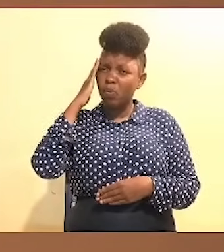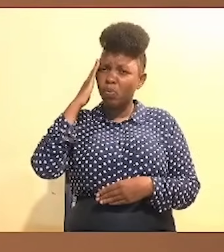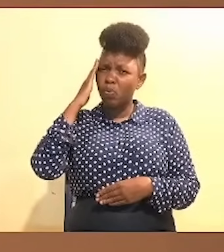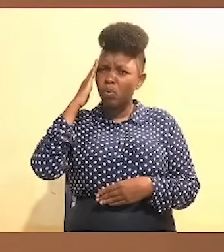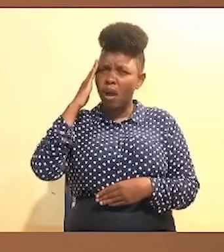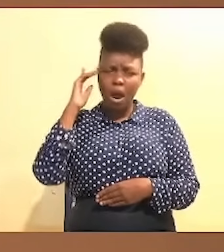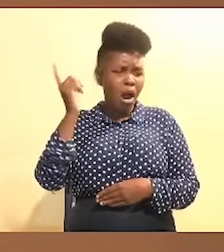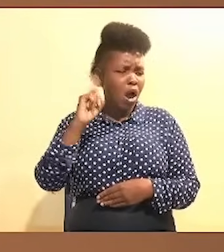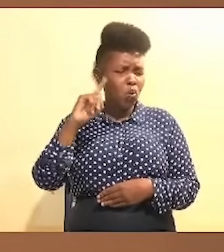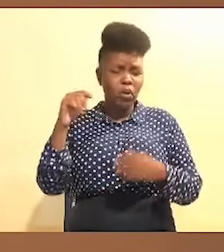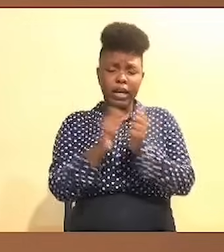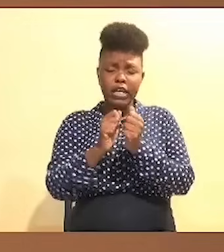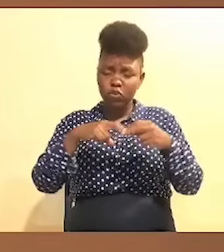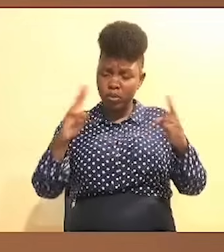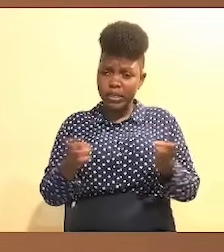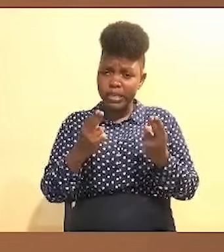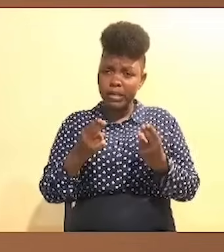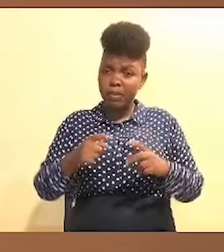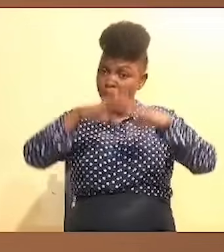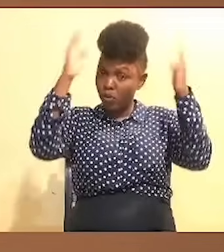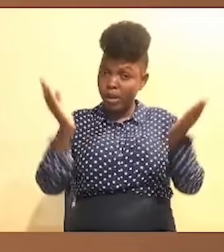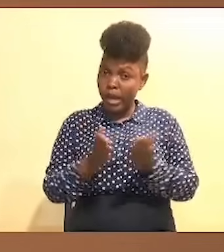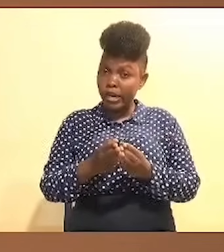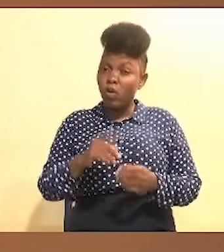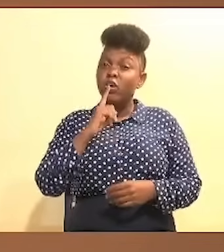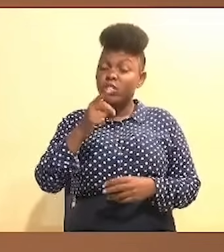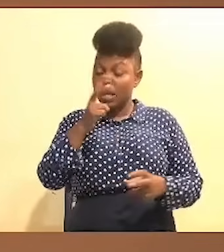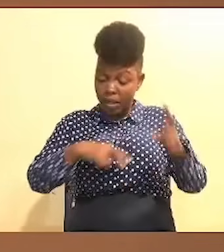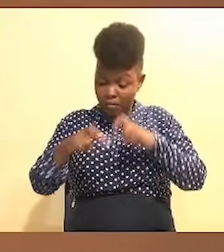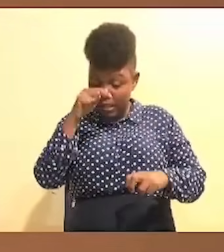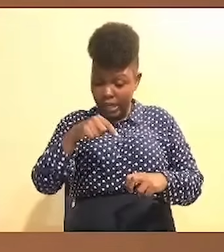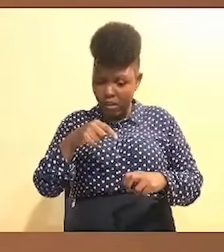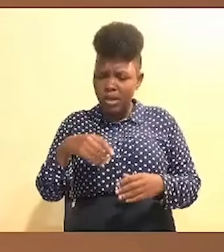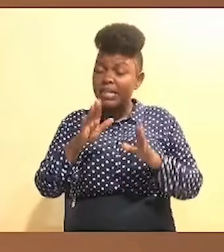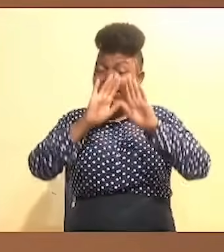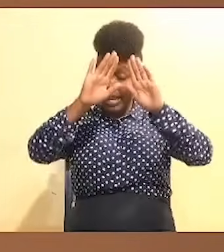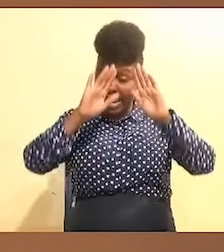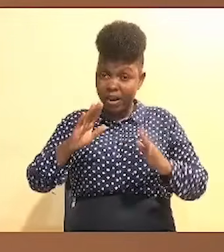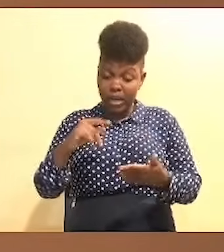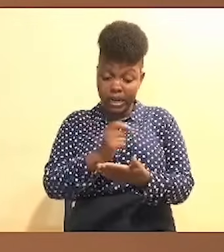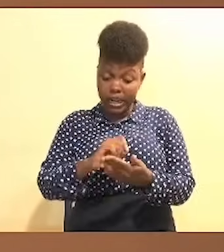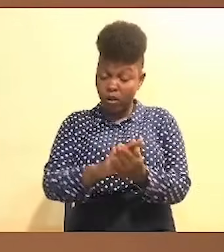kipya chini ya jua. Unachokiita tafiti leo kilishaandikwa kwenye Biblia miaka mingi iliyopita.